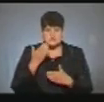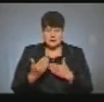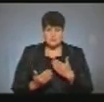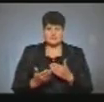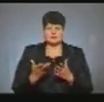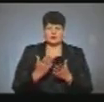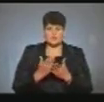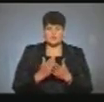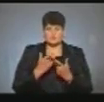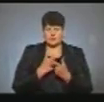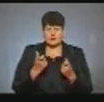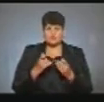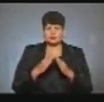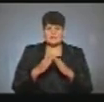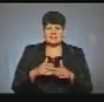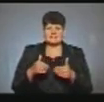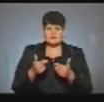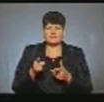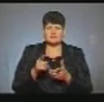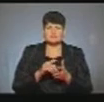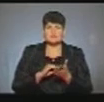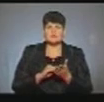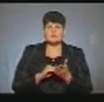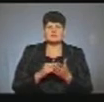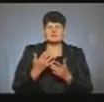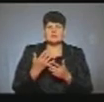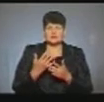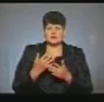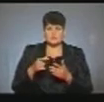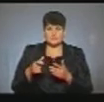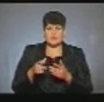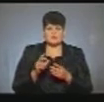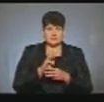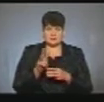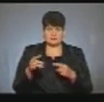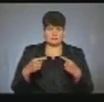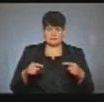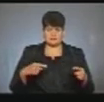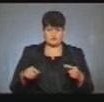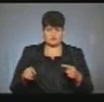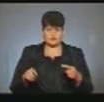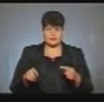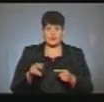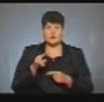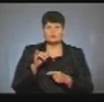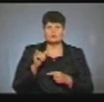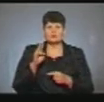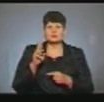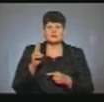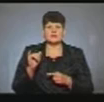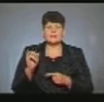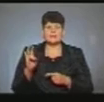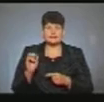деякі будинки зверталися до тепломережі, їм відписували, що у вас стільки-стільки споживачів. А на сайті зовсім інакше. От ситуація Пушкіна 1.